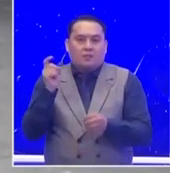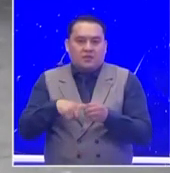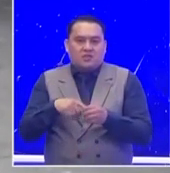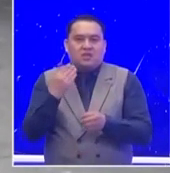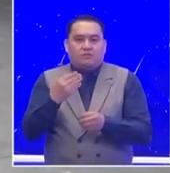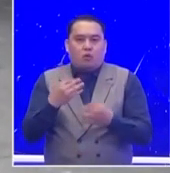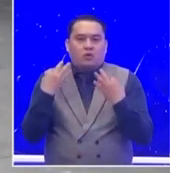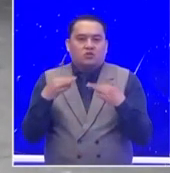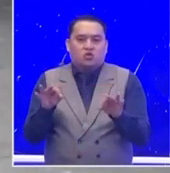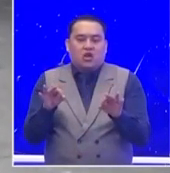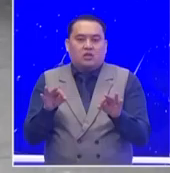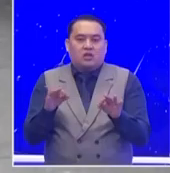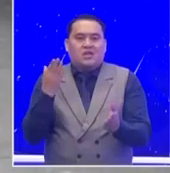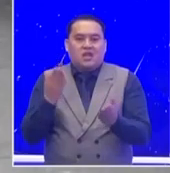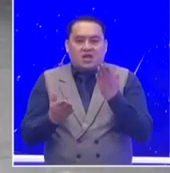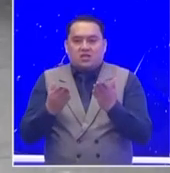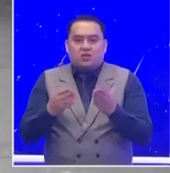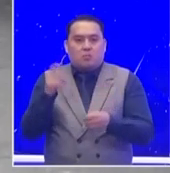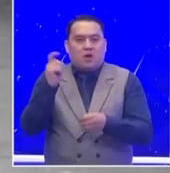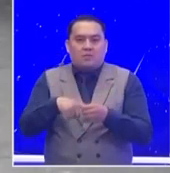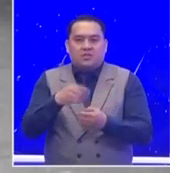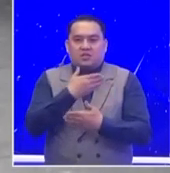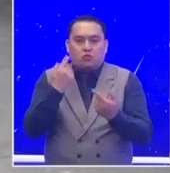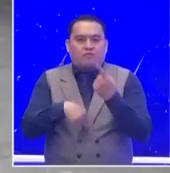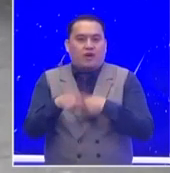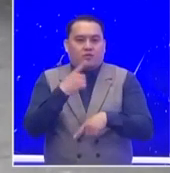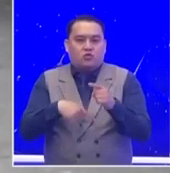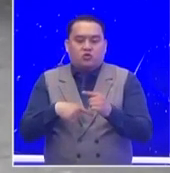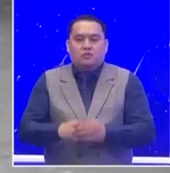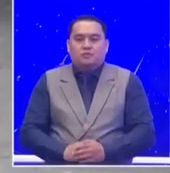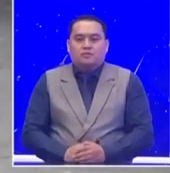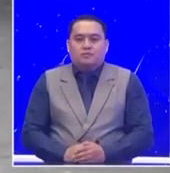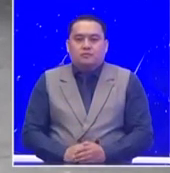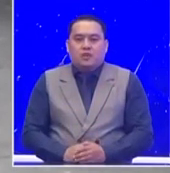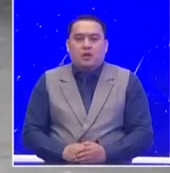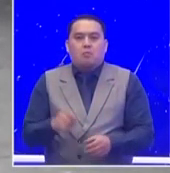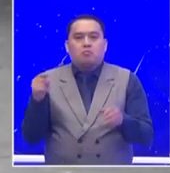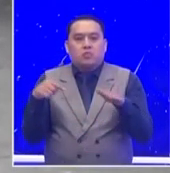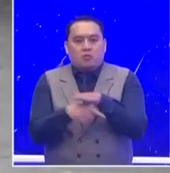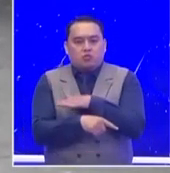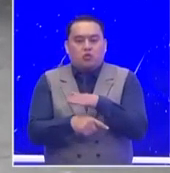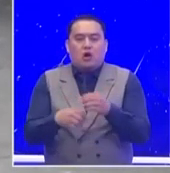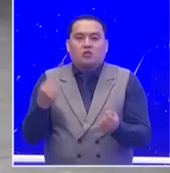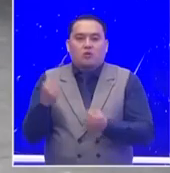его запускают. Если он не прописан, его возвращают по месту жительства. Также пропускают